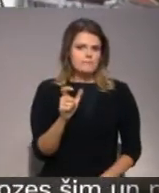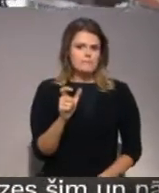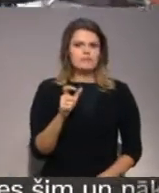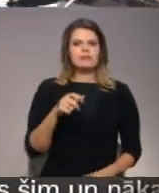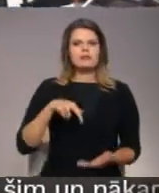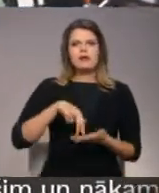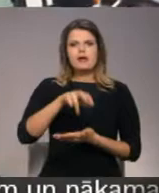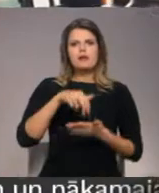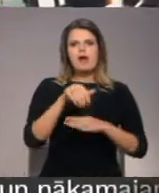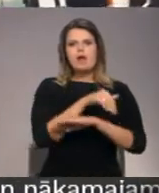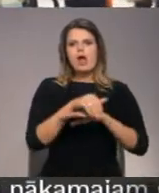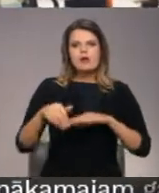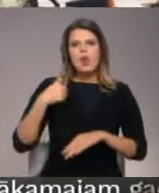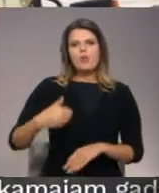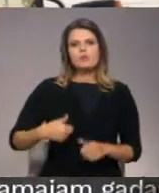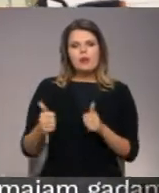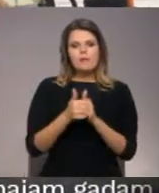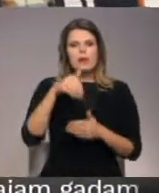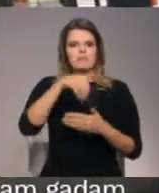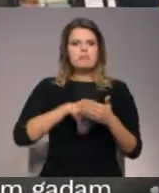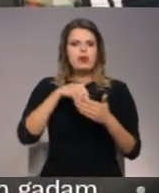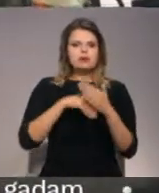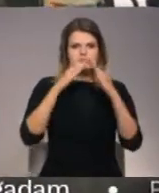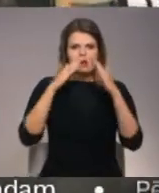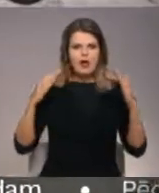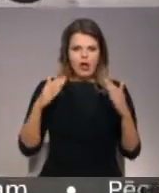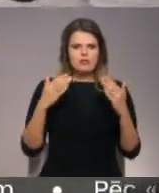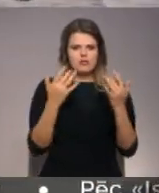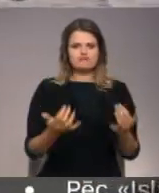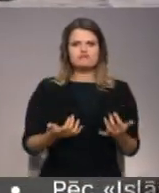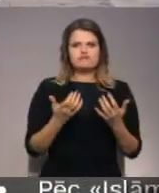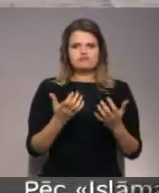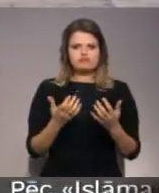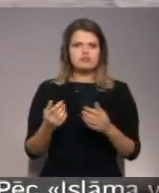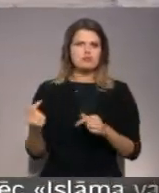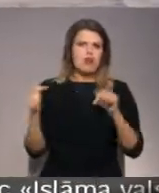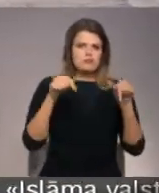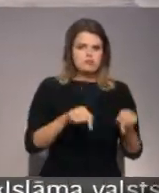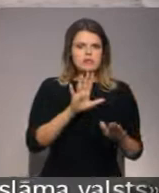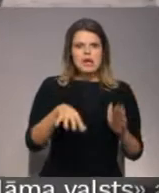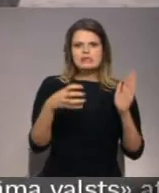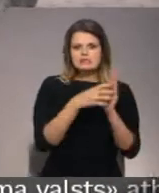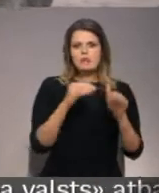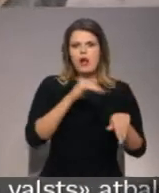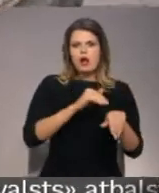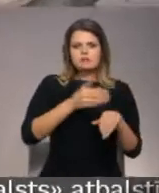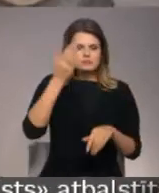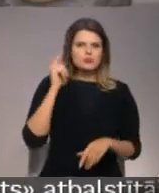Gājēji ielā Kuldīgā pie pastēks piebrauca smagā tehnika. Šai reizē, lai simboliski radītu to noskaņu, kas